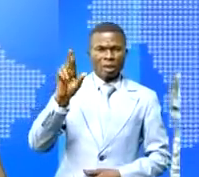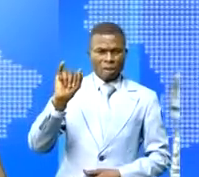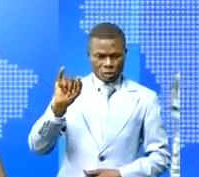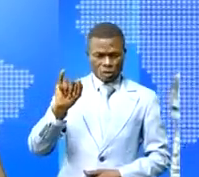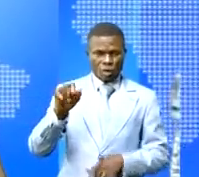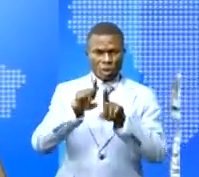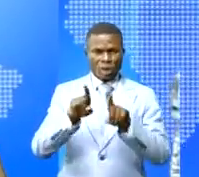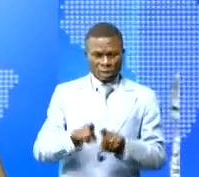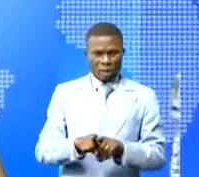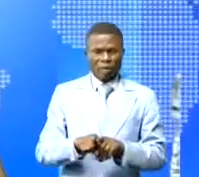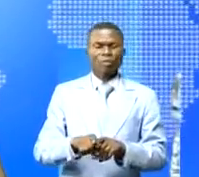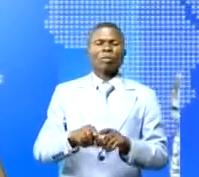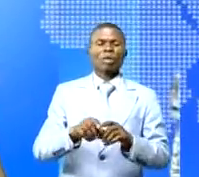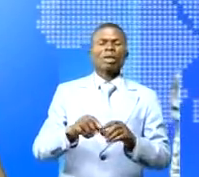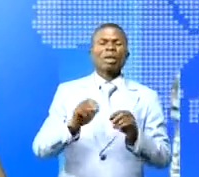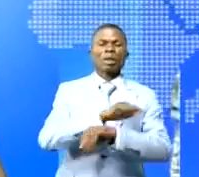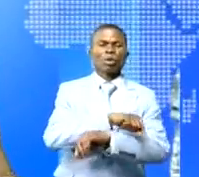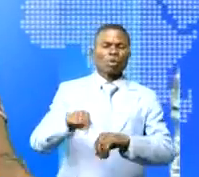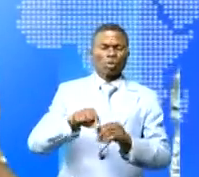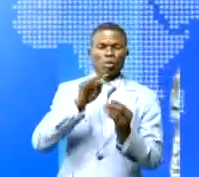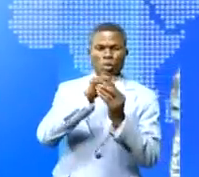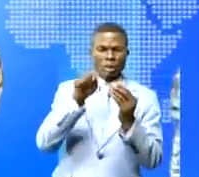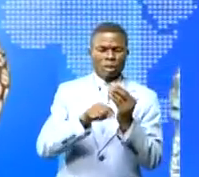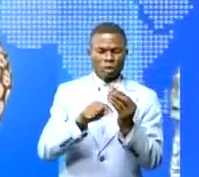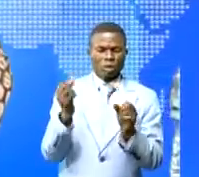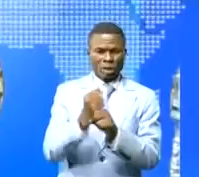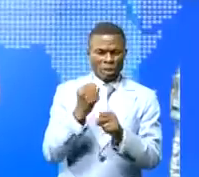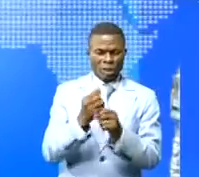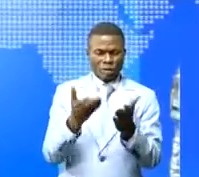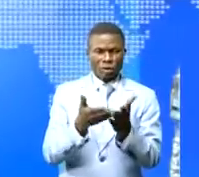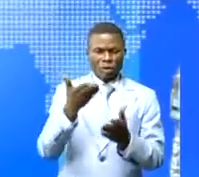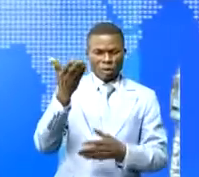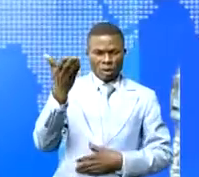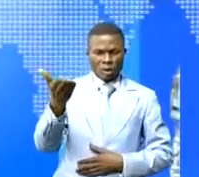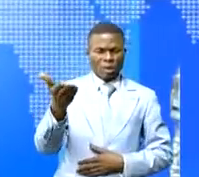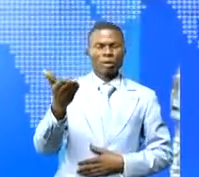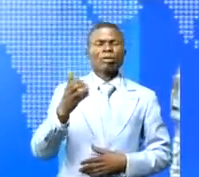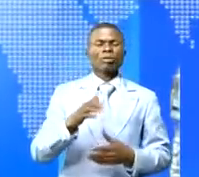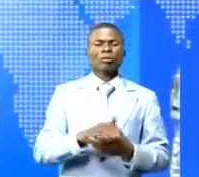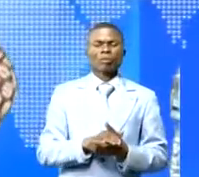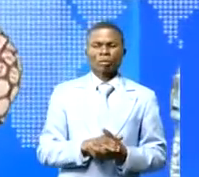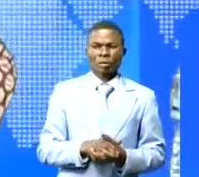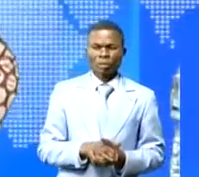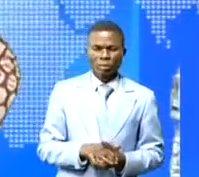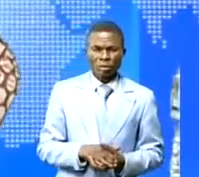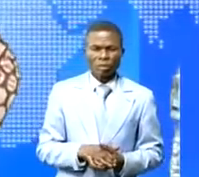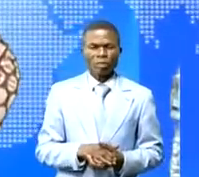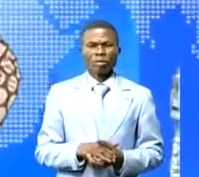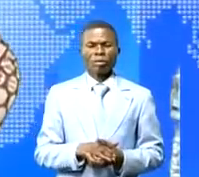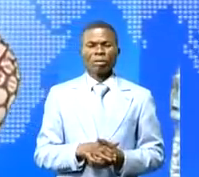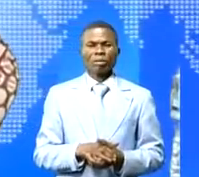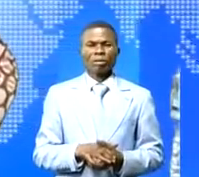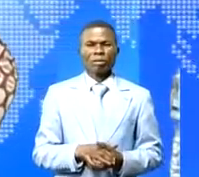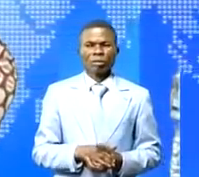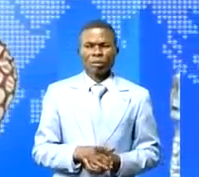Janvier Egoudra, au sortir de la séance de travail avec le président de la Cour des comptes. Il est au micro de Koukouma